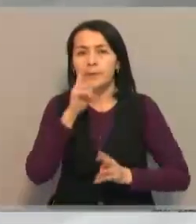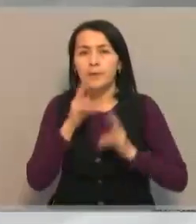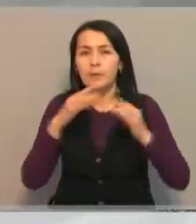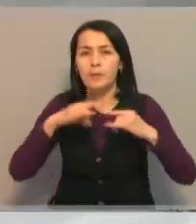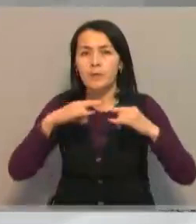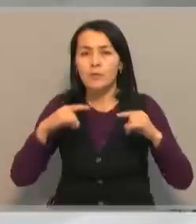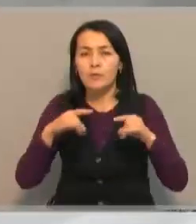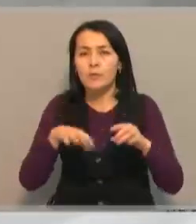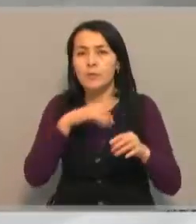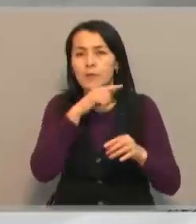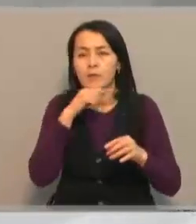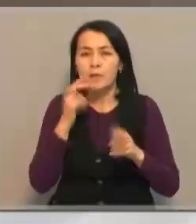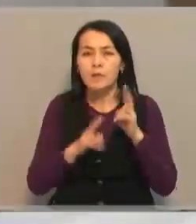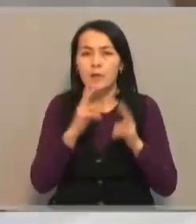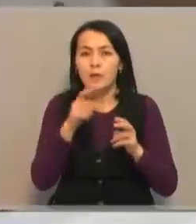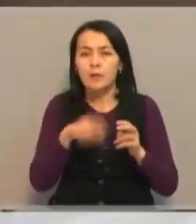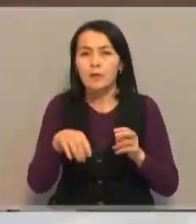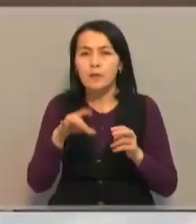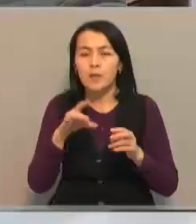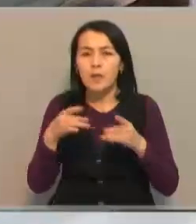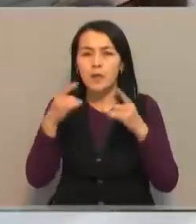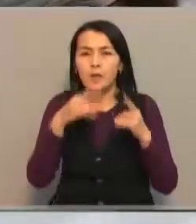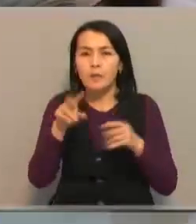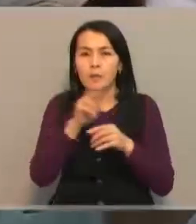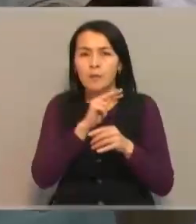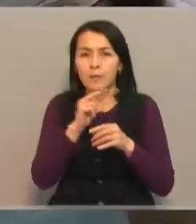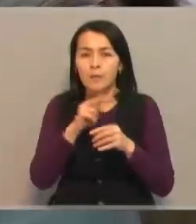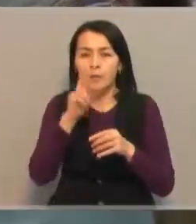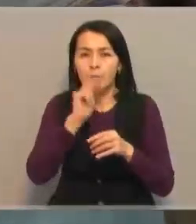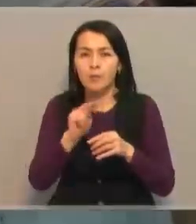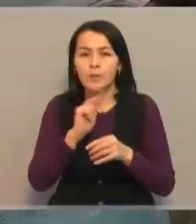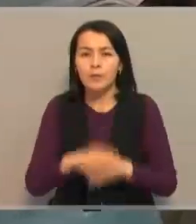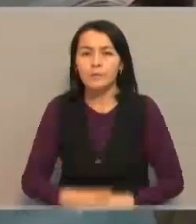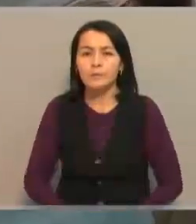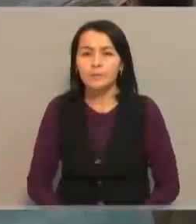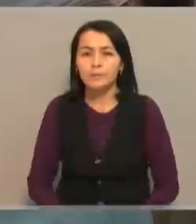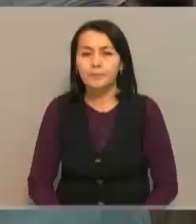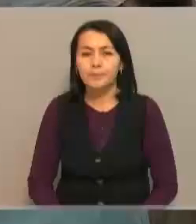үстел басында ресейлік хирургтар радиологиялық емдеу тәсілінде үйретті.